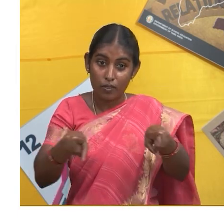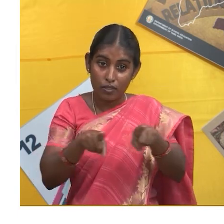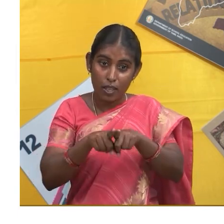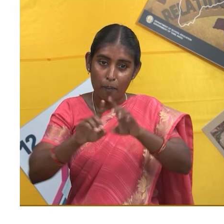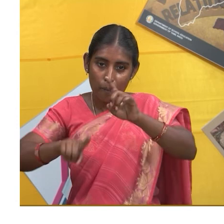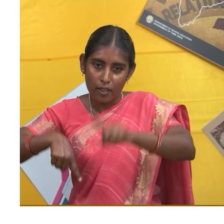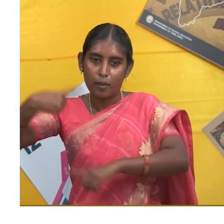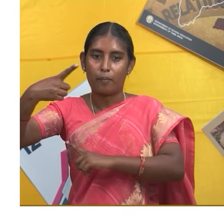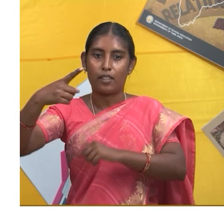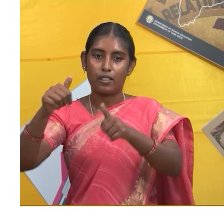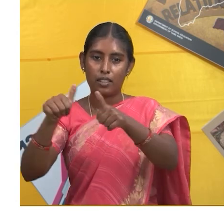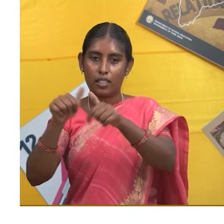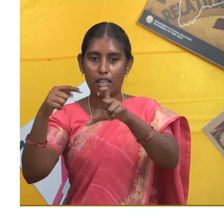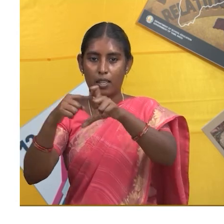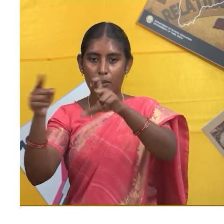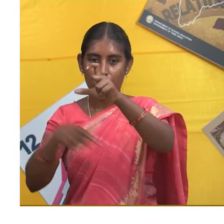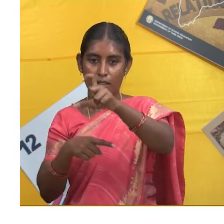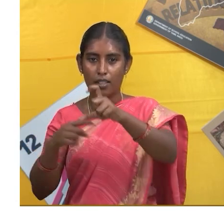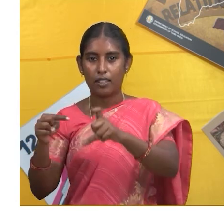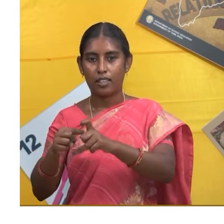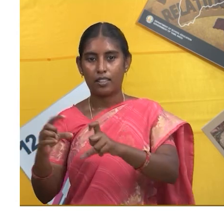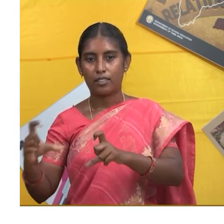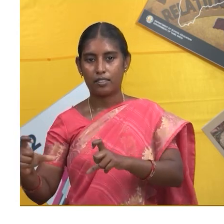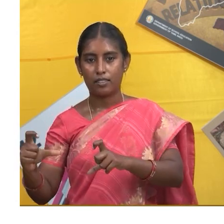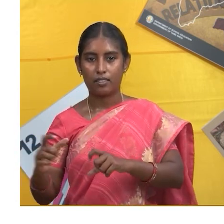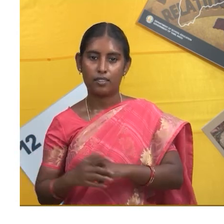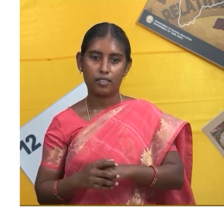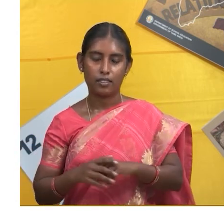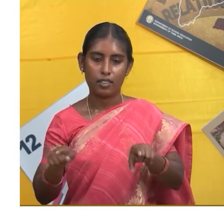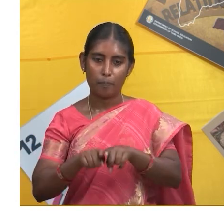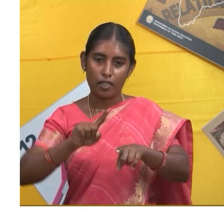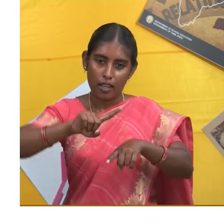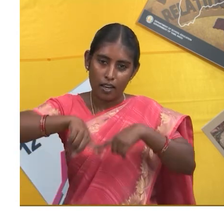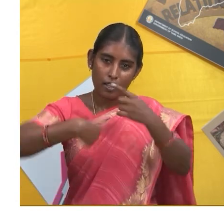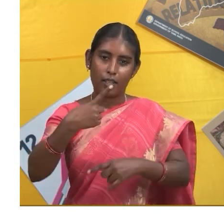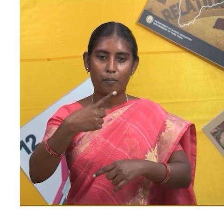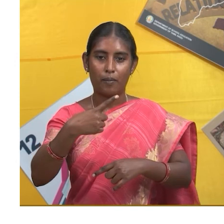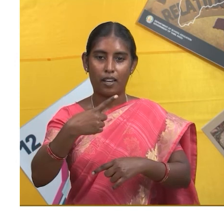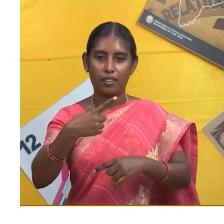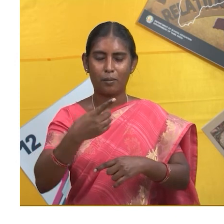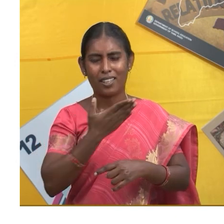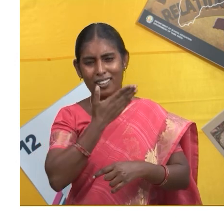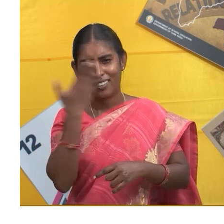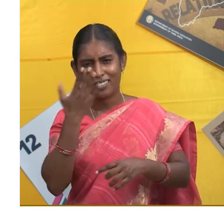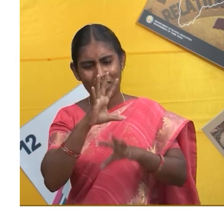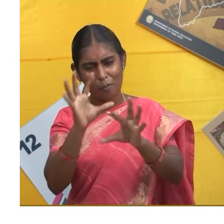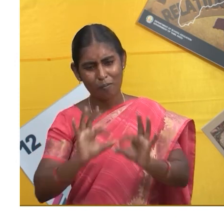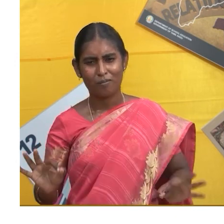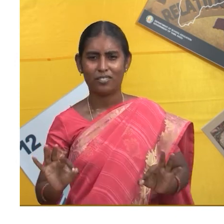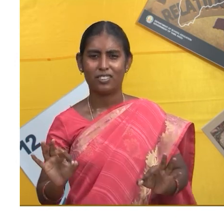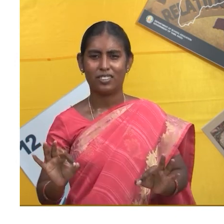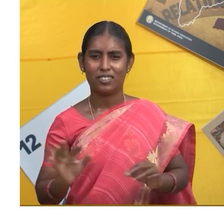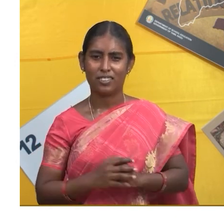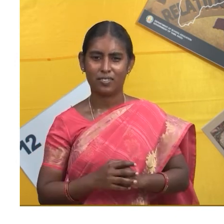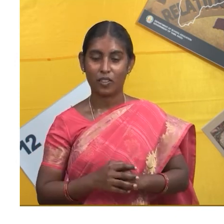acheiக் கண மன்மிழ užர். தயழ்ச்ச consolid